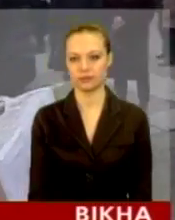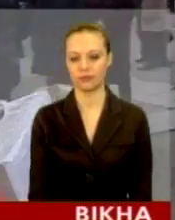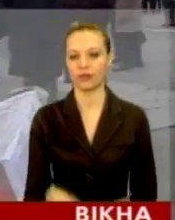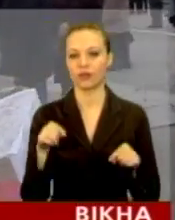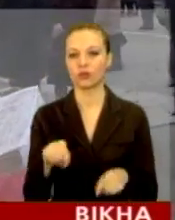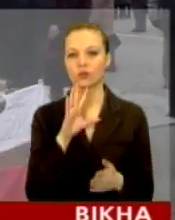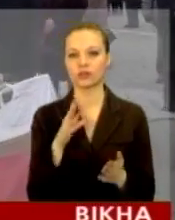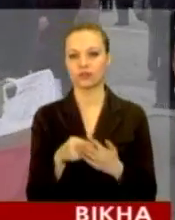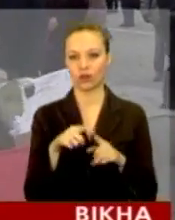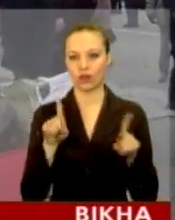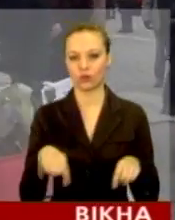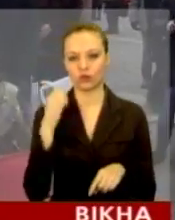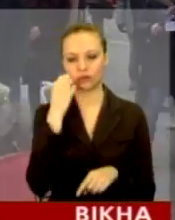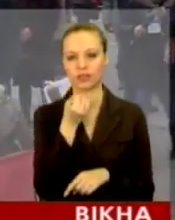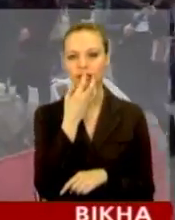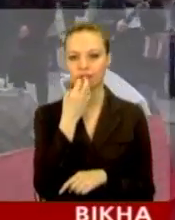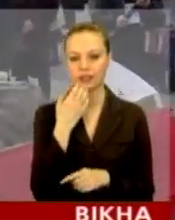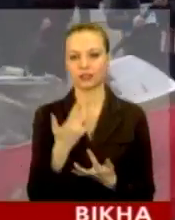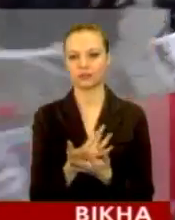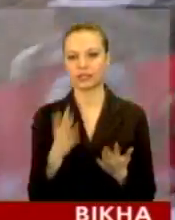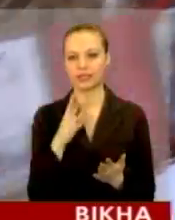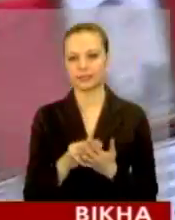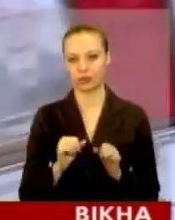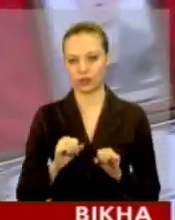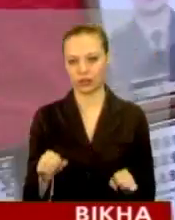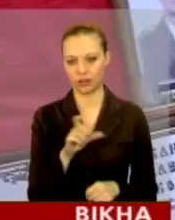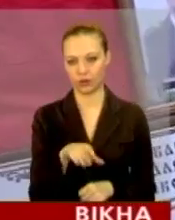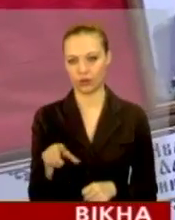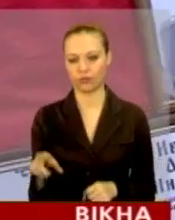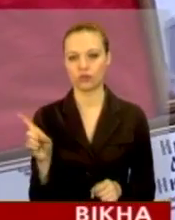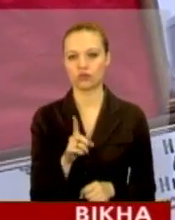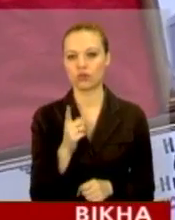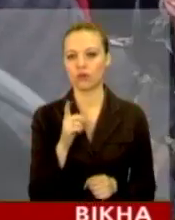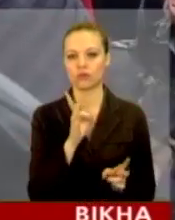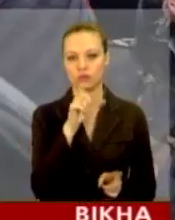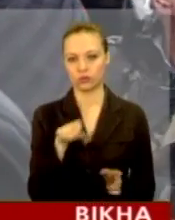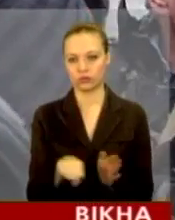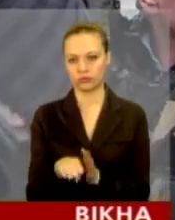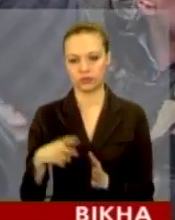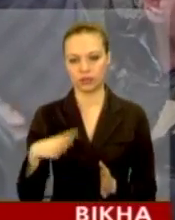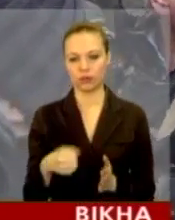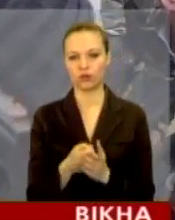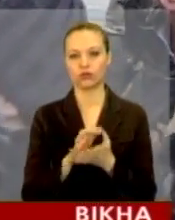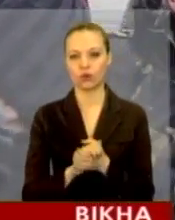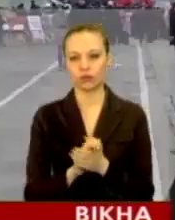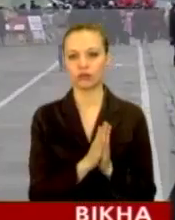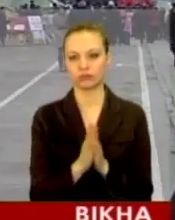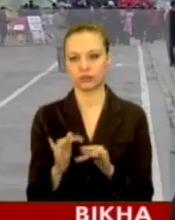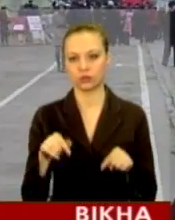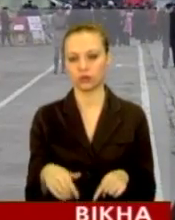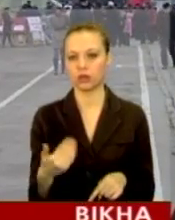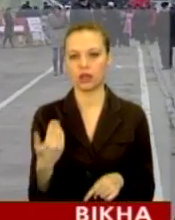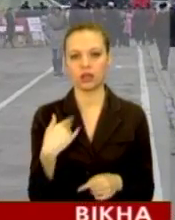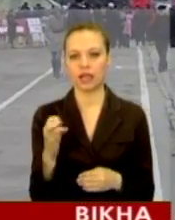Тут своя дошка пам'яті, квіти, лампадки та свої герої. Аби кров більше не лилася, до миру закликають і тут. Нас